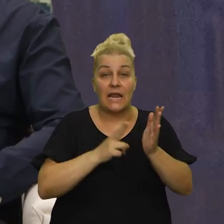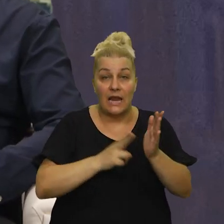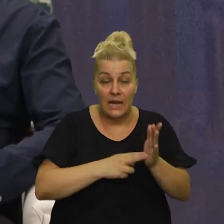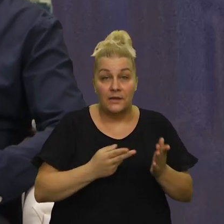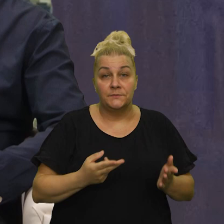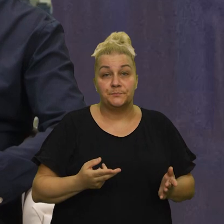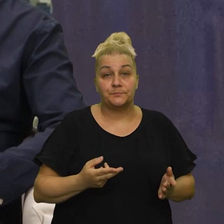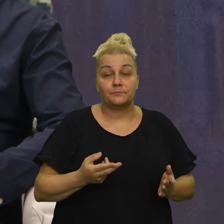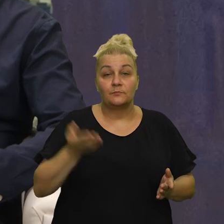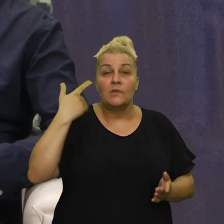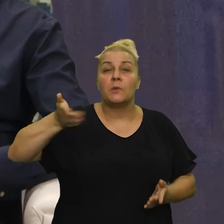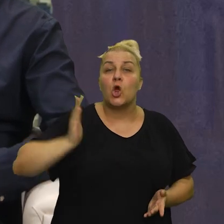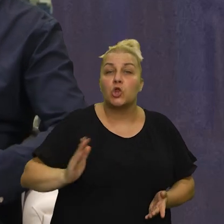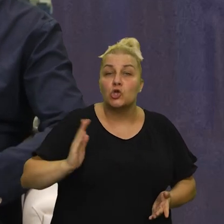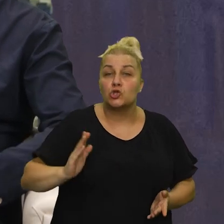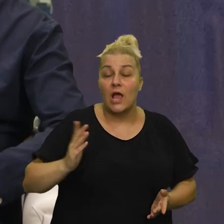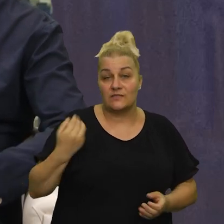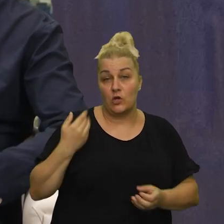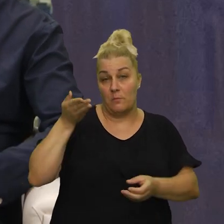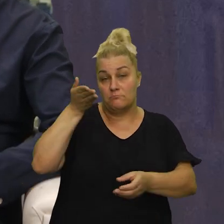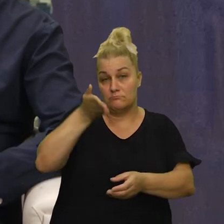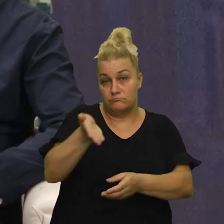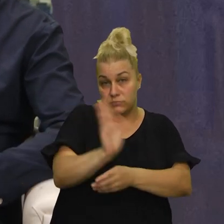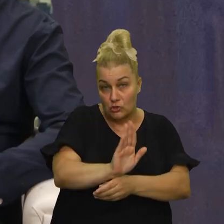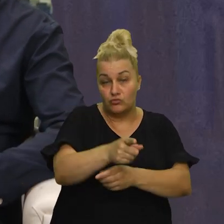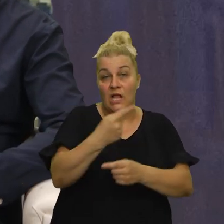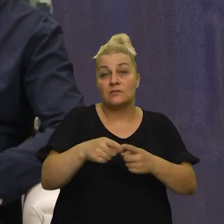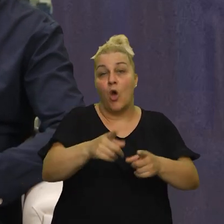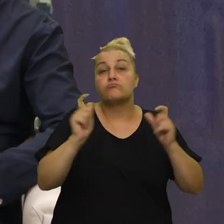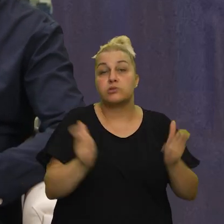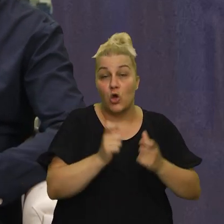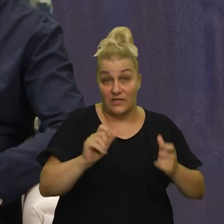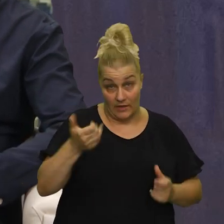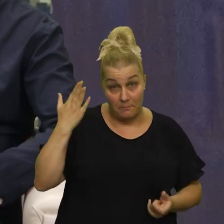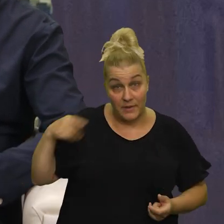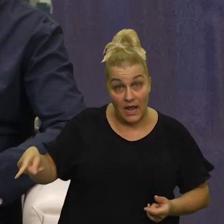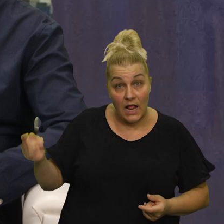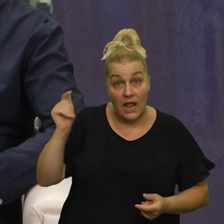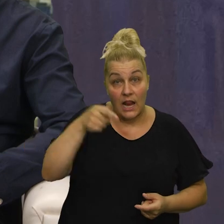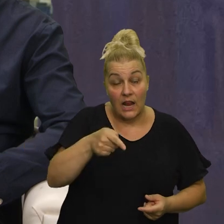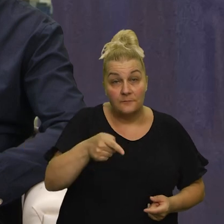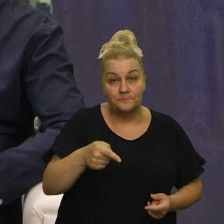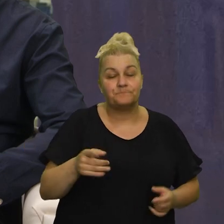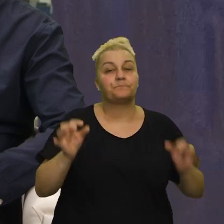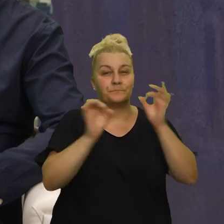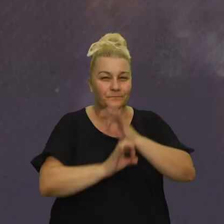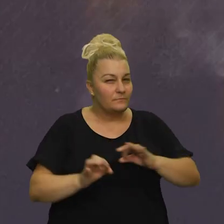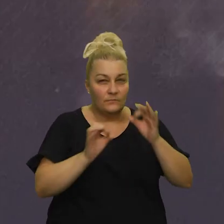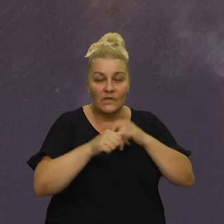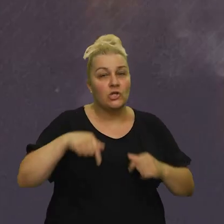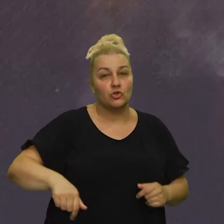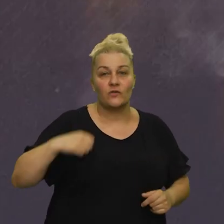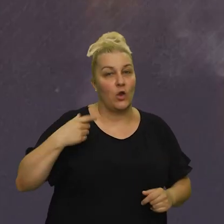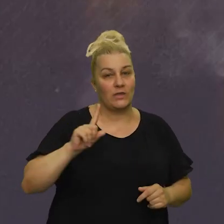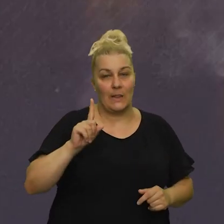način nazočio sam proslavi u Kninu, jeste li vi bili, kako ste vi to vidjeli? Nažalost, ove